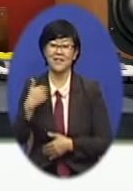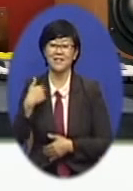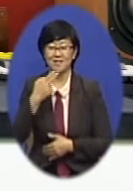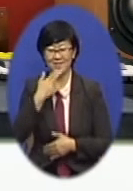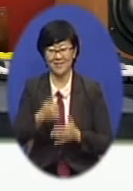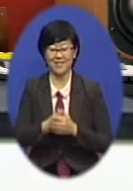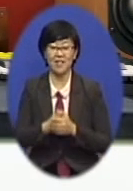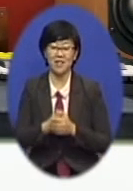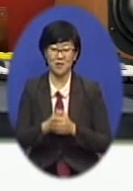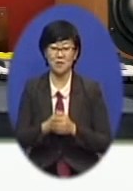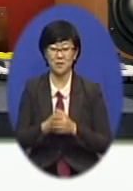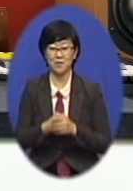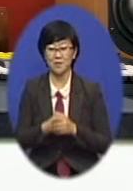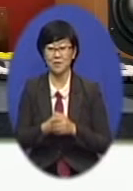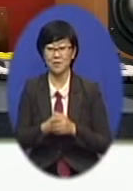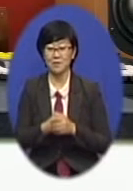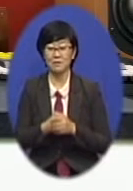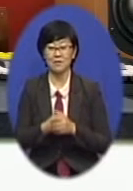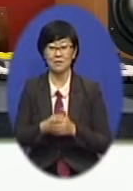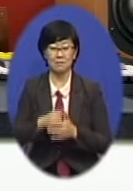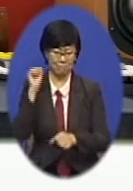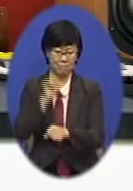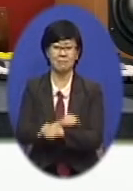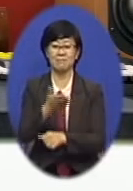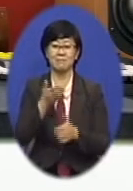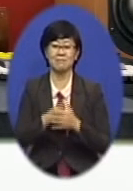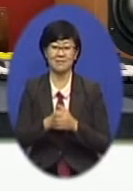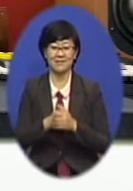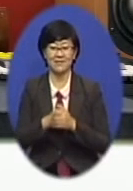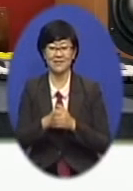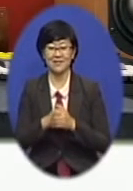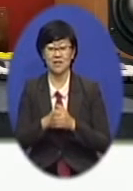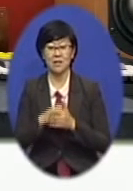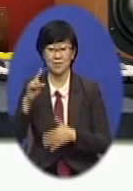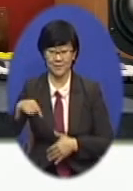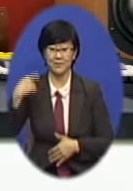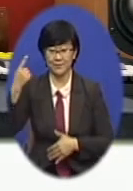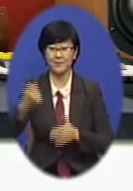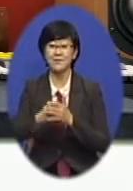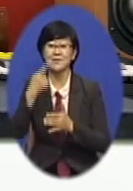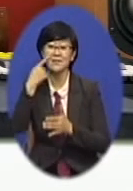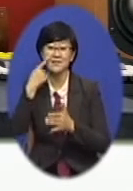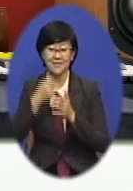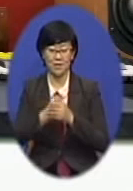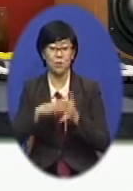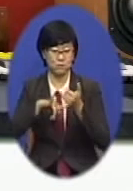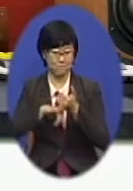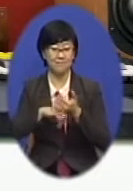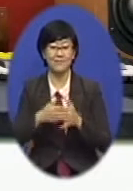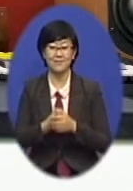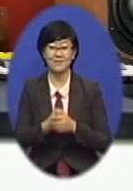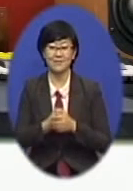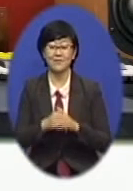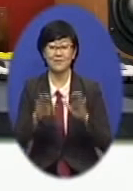없어가지고 자신이 예 기가 막혀요 지금. 네. 그래서 야. 다음에는 그럼 할미꽃 사연 할게요. 꼭 하세요.